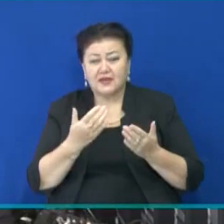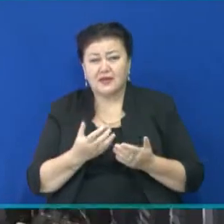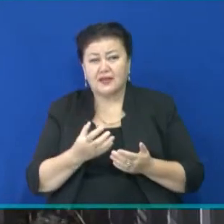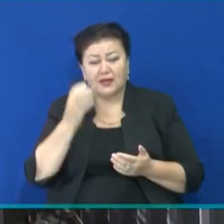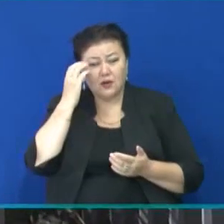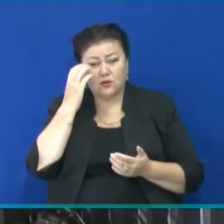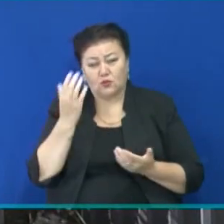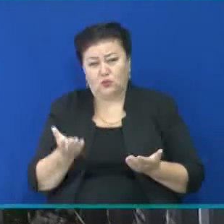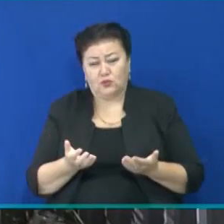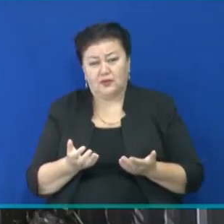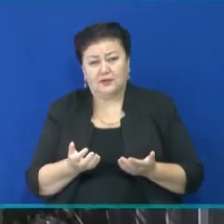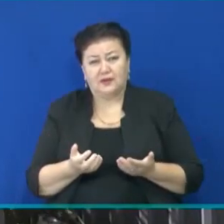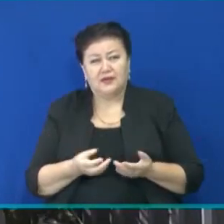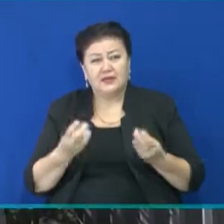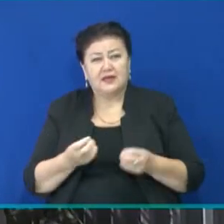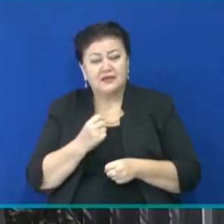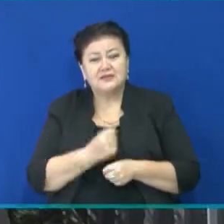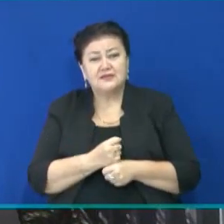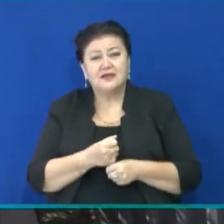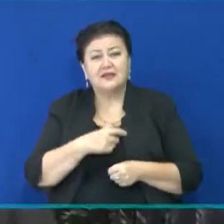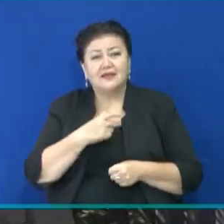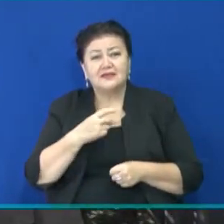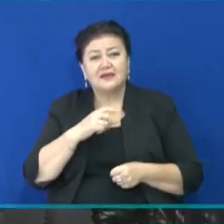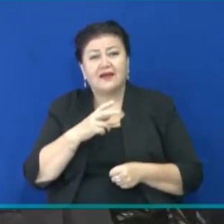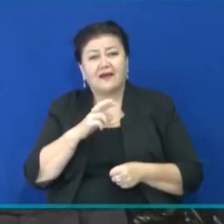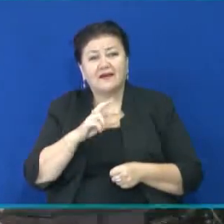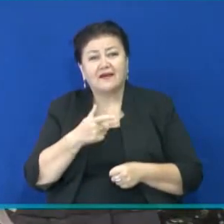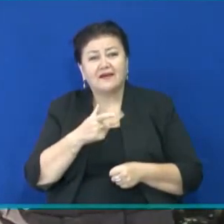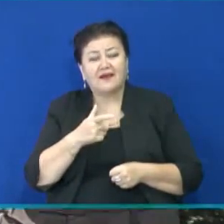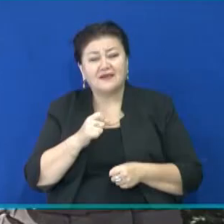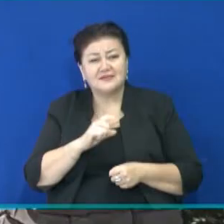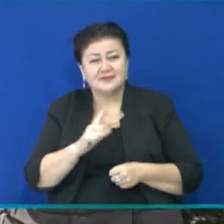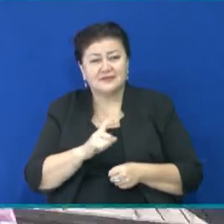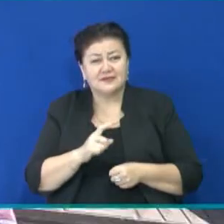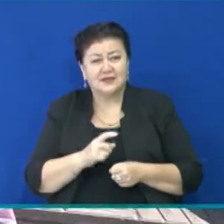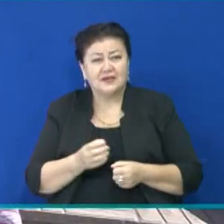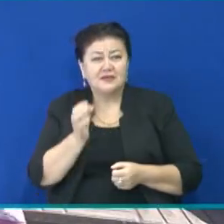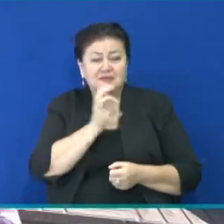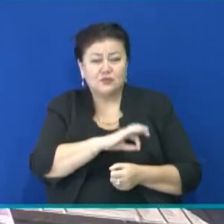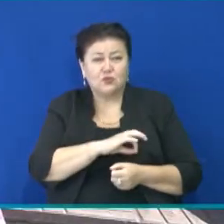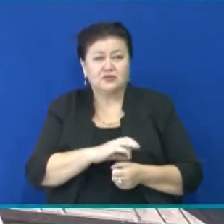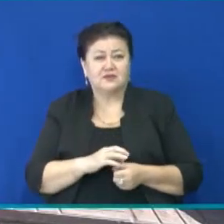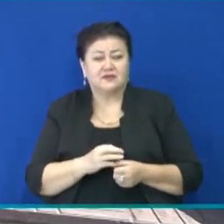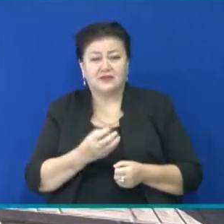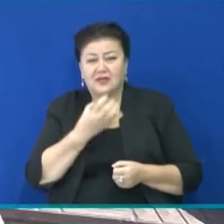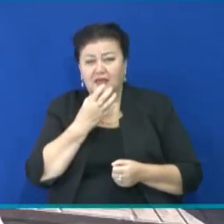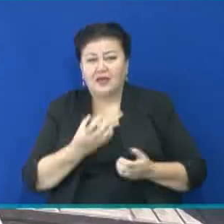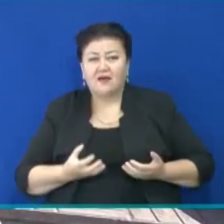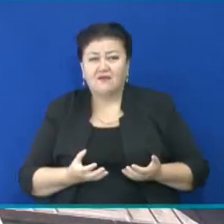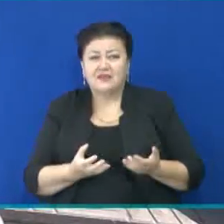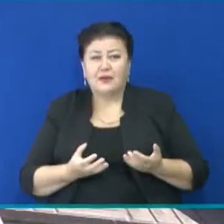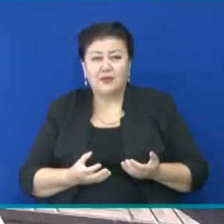Мұның бәрі ескірген, бәрін газбен жасау керек. Қазақстанда бұл үшін бәрі бар. Басқа ештеңе айта алмаймын. Вообще окна открыть